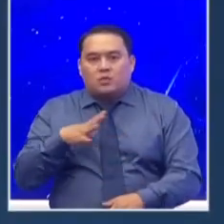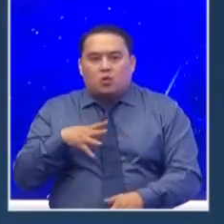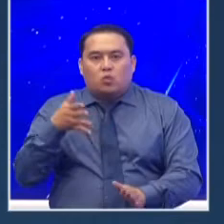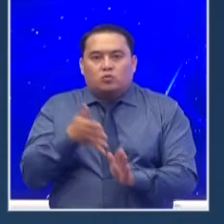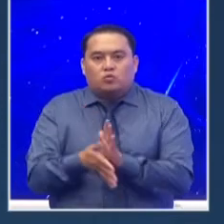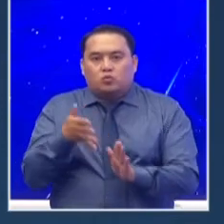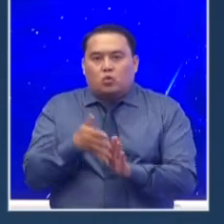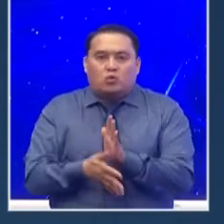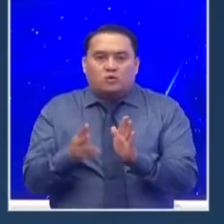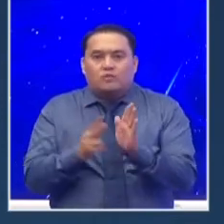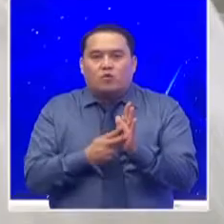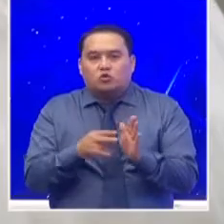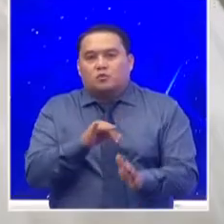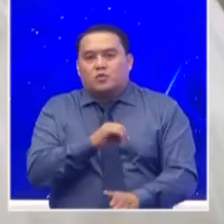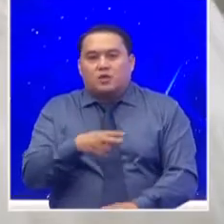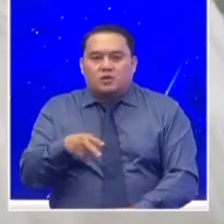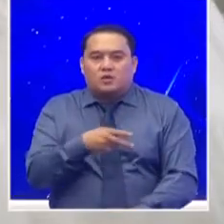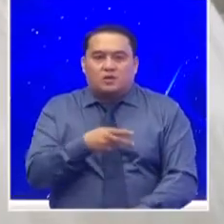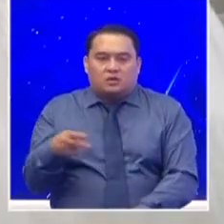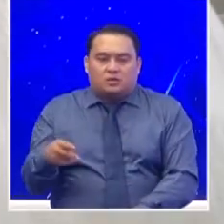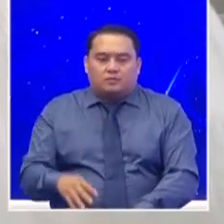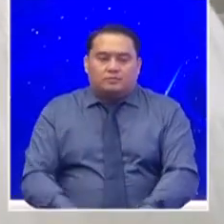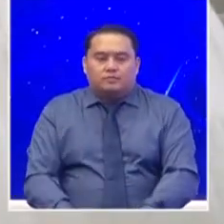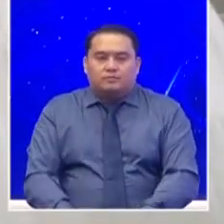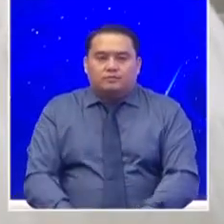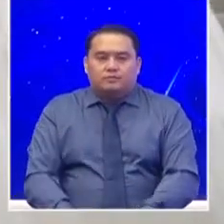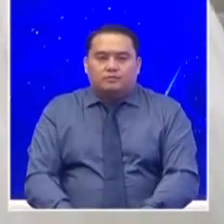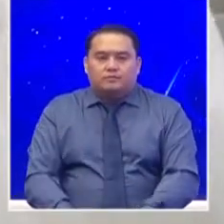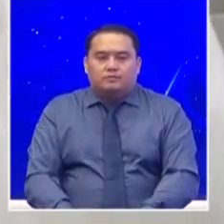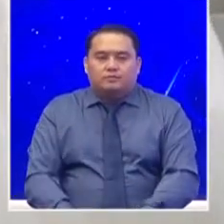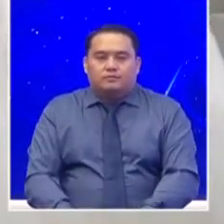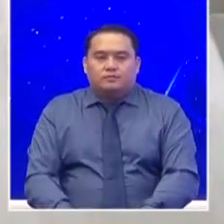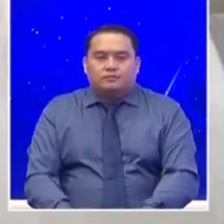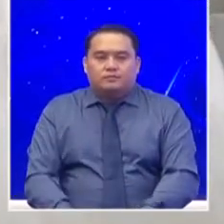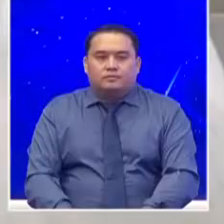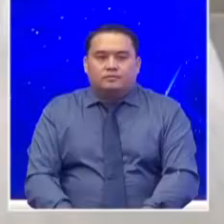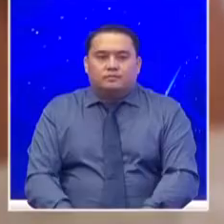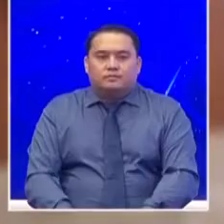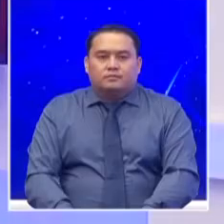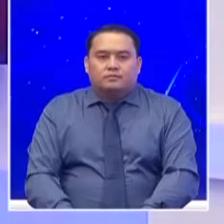также уже штрафовала Google на общую сумму, превышающую 8 миллиардов евро.